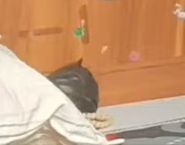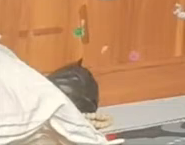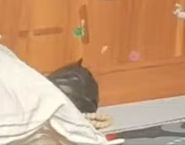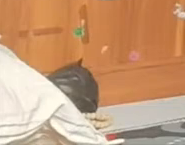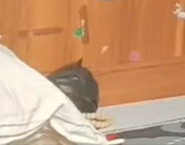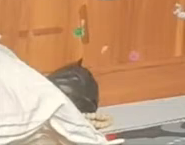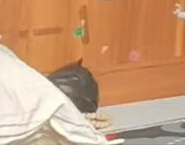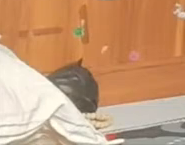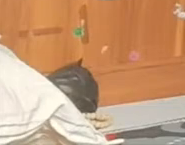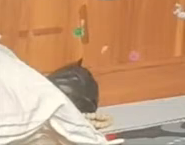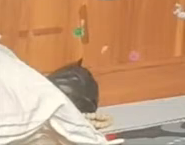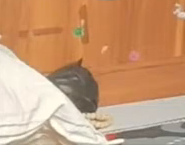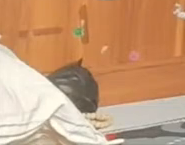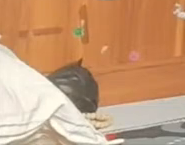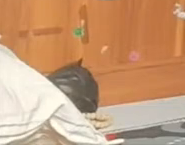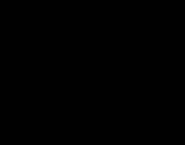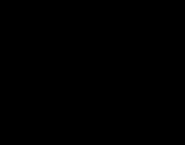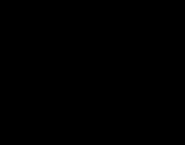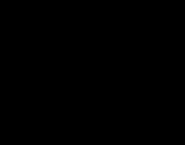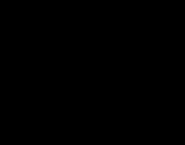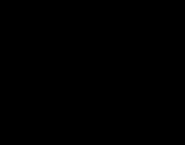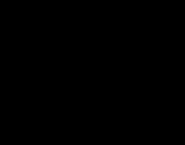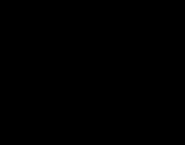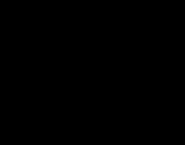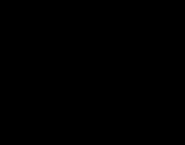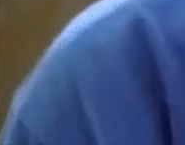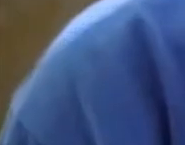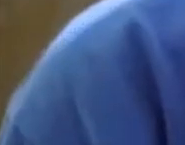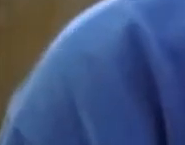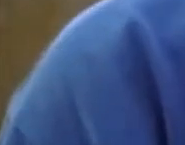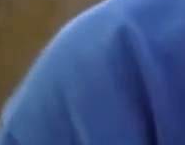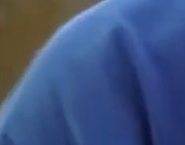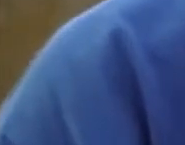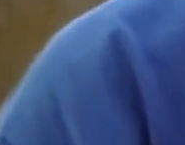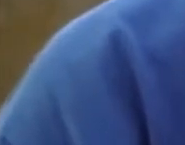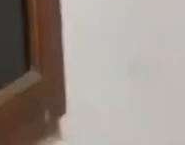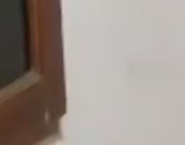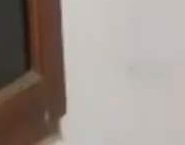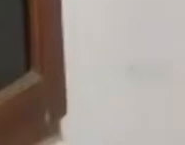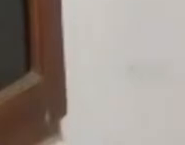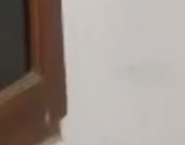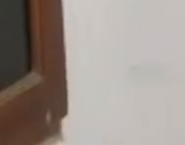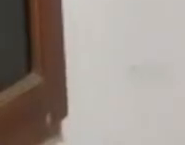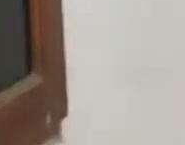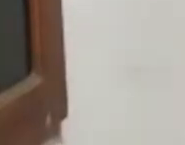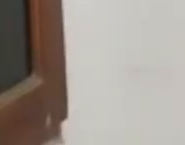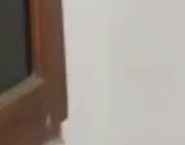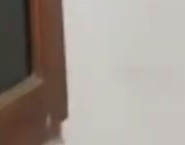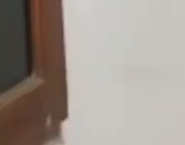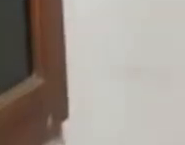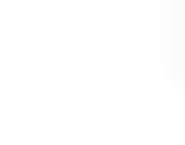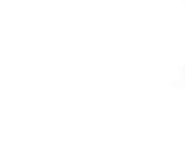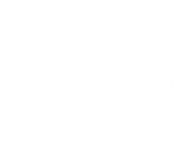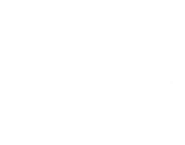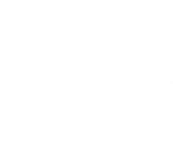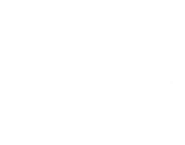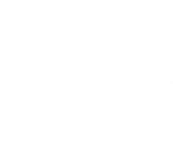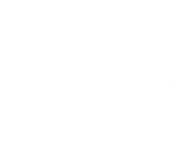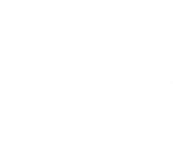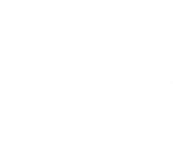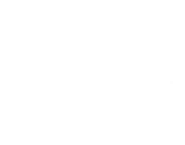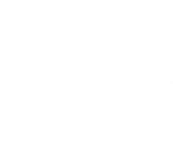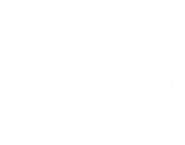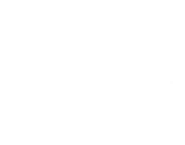Hai, perkenalkan. Aku Novi. Kenalin, aku Nur Fitri. Saya Aidani Mokhandil. Aku Rido Pindrasutrisno.